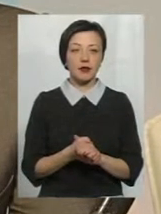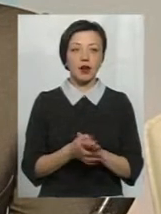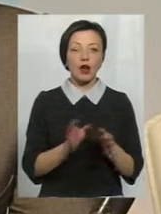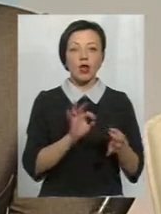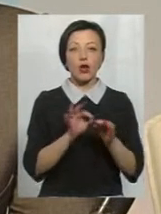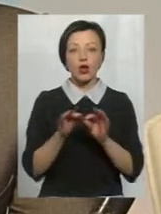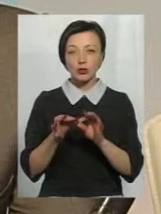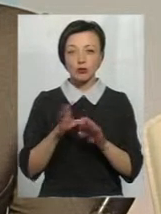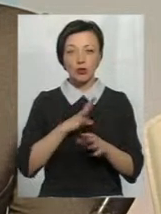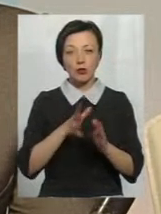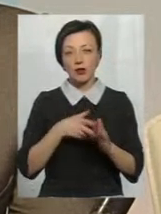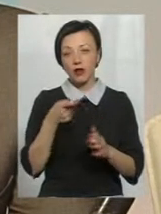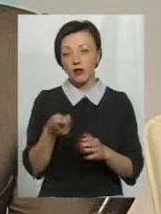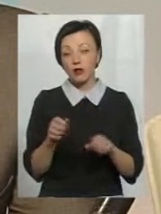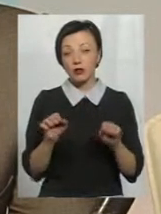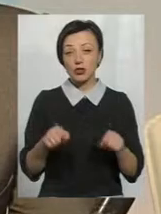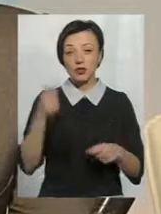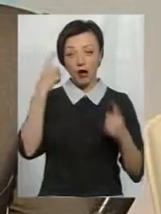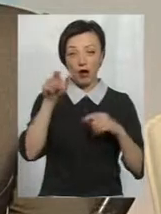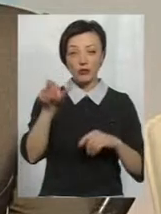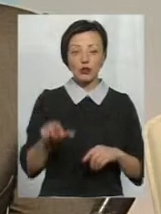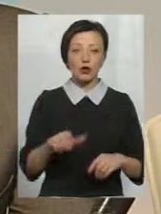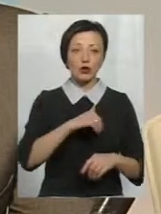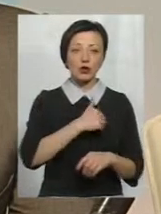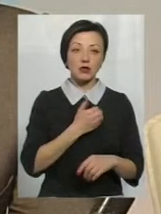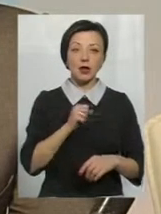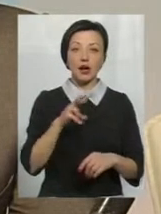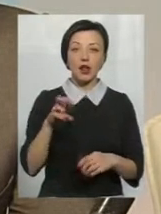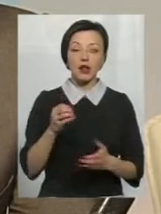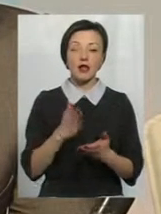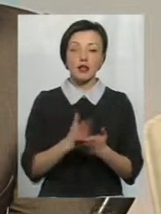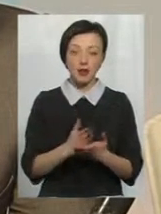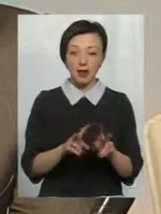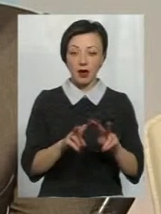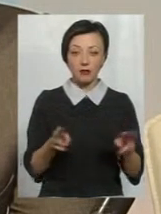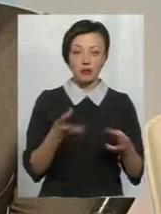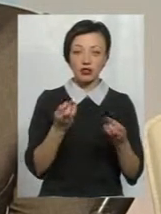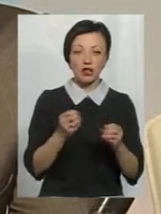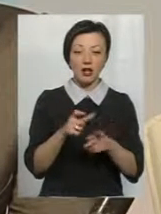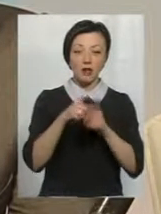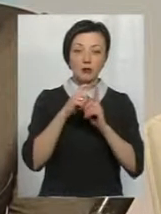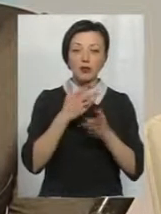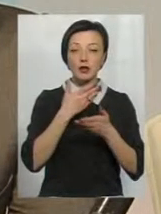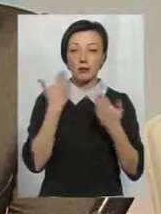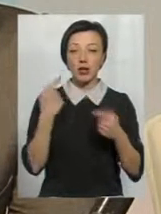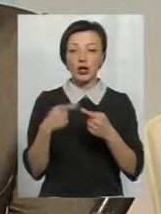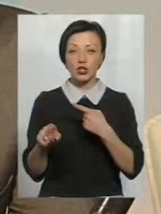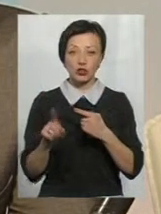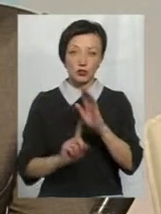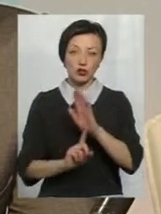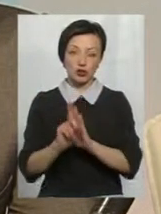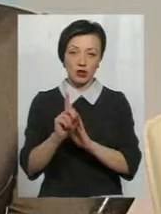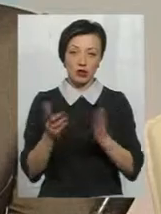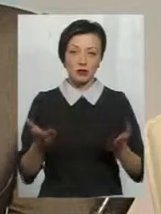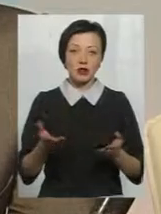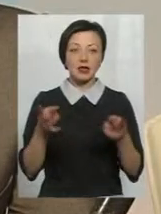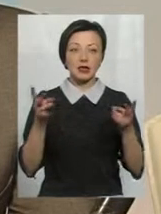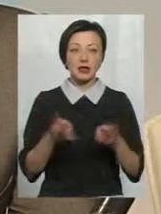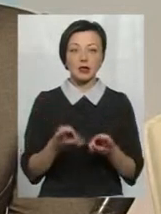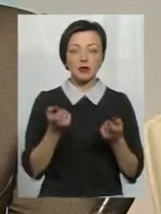Логічно її було подавати. Ну, можливо, автору хотілося, але, ну, є вже петиція, ще немає навіть відповіді, вже інша запускається. От